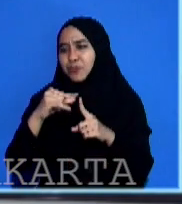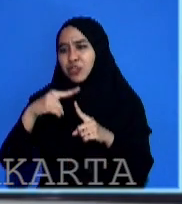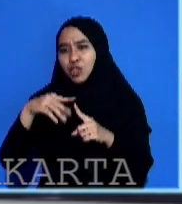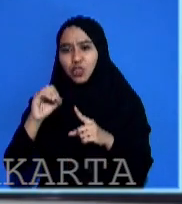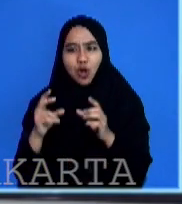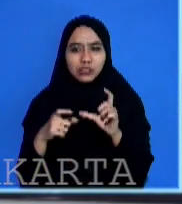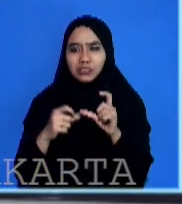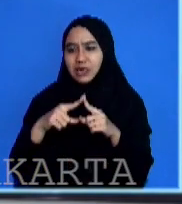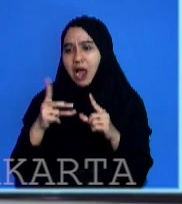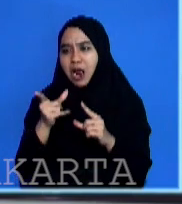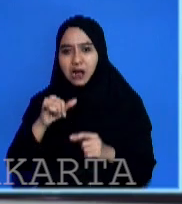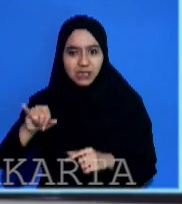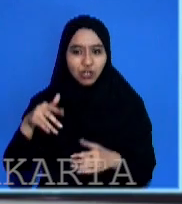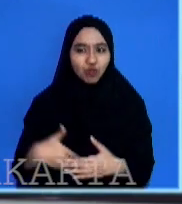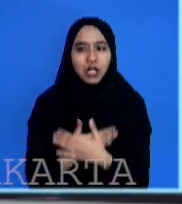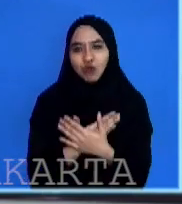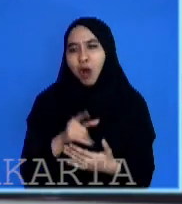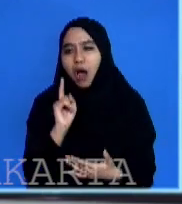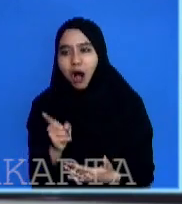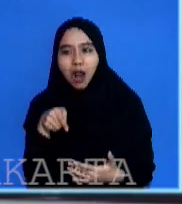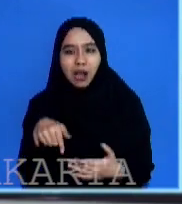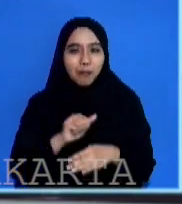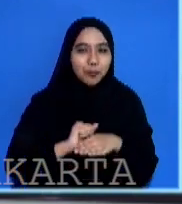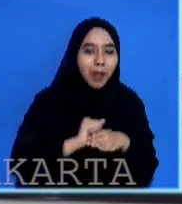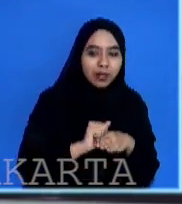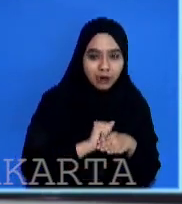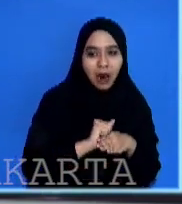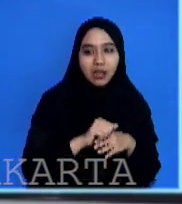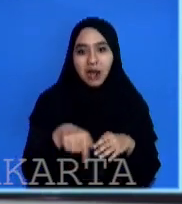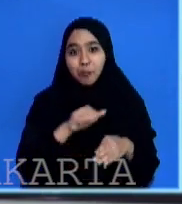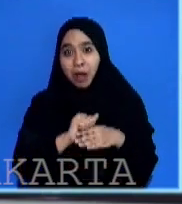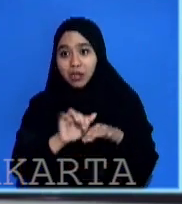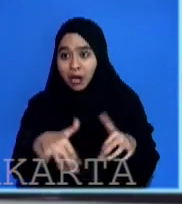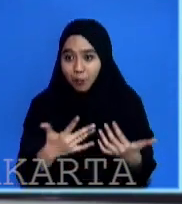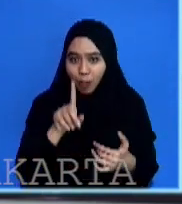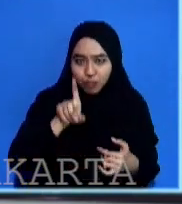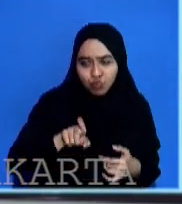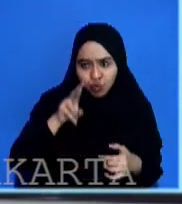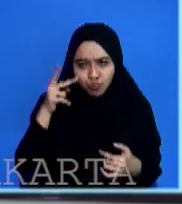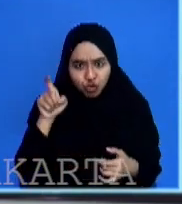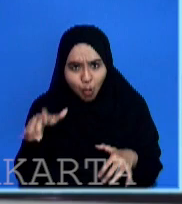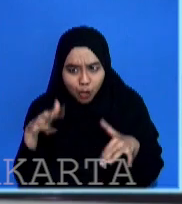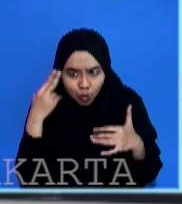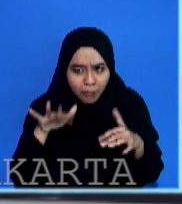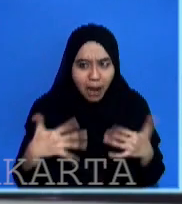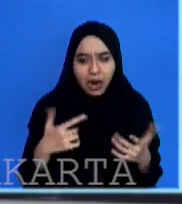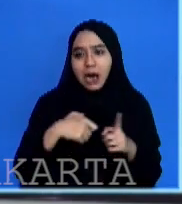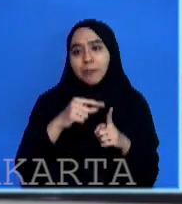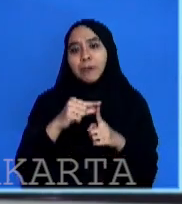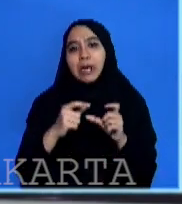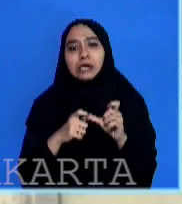teknis dari KPU Bimtek perlu diberikan untuk menjamin lancarnya semua tahapan di lokasi tempat pemungutan